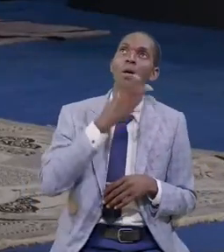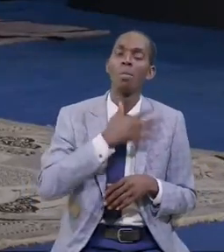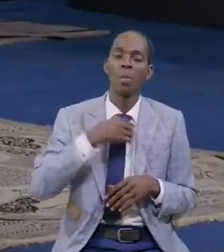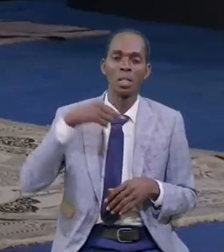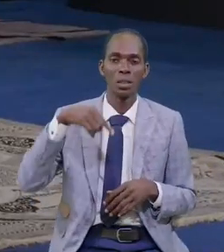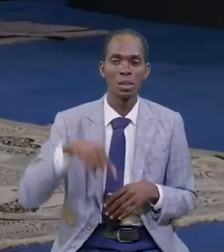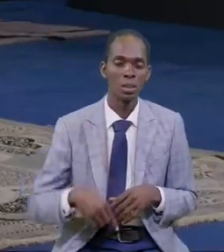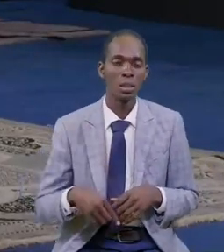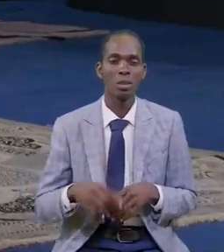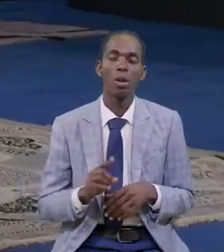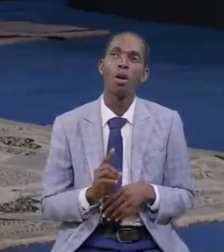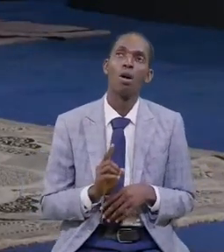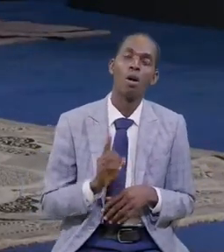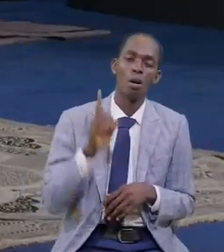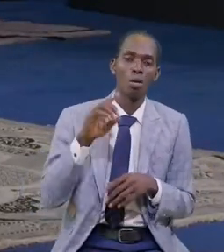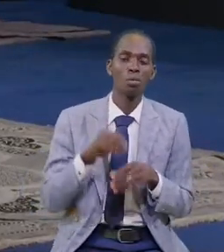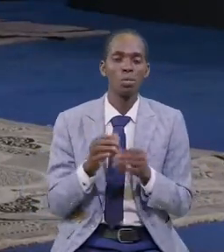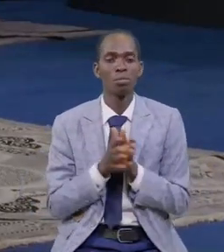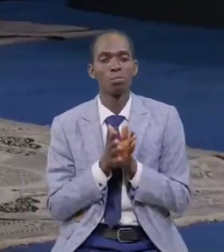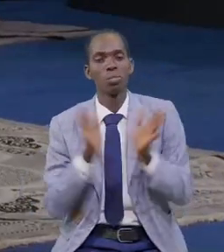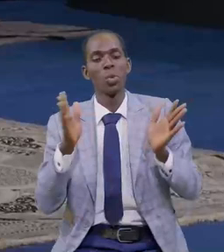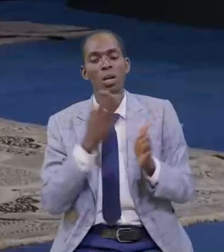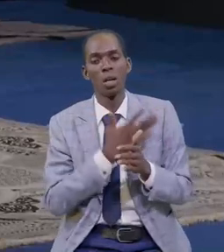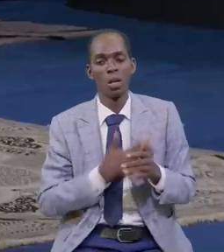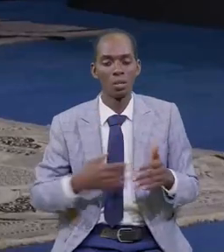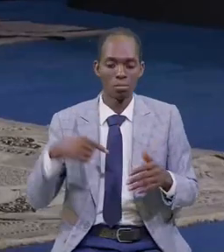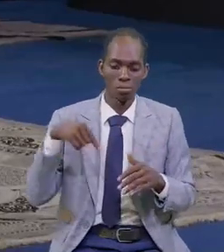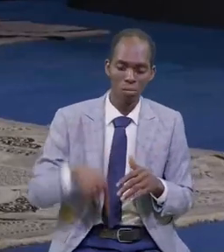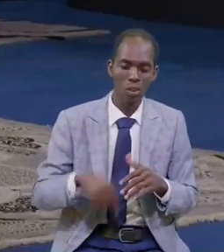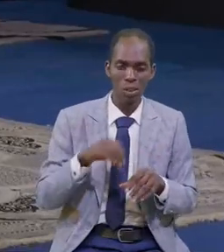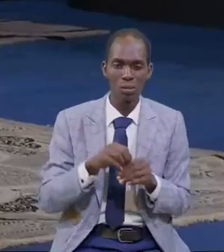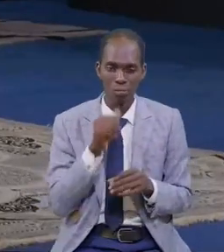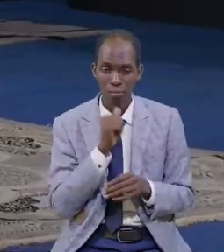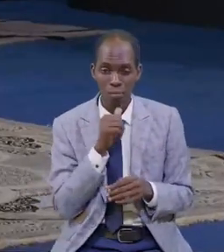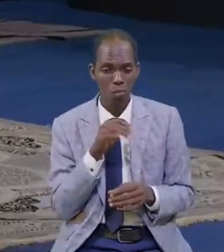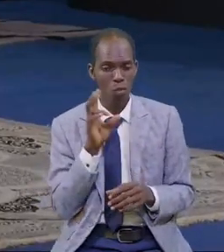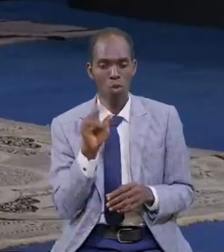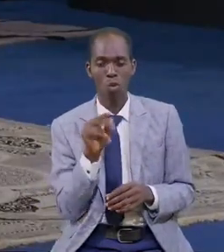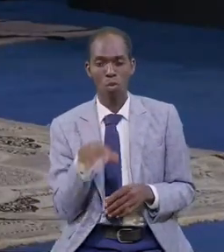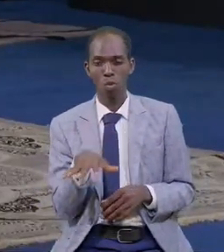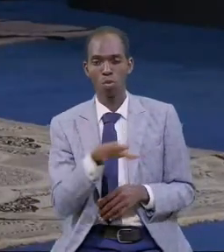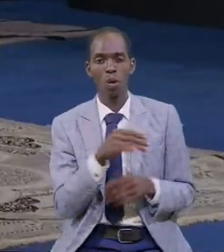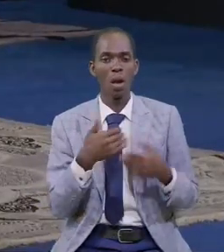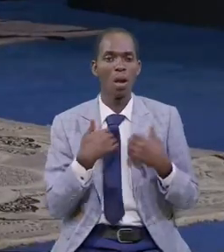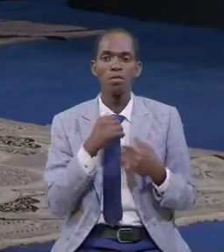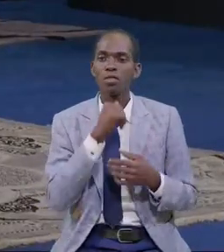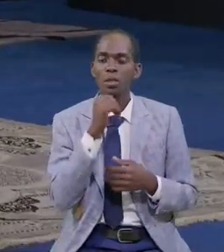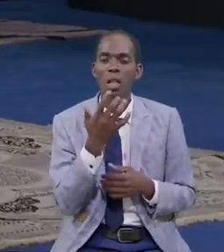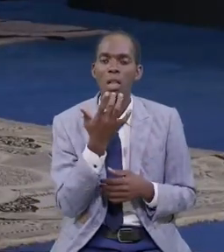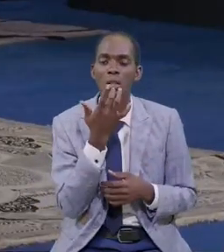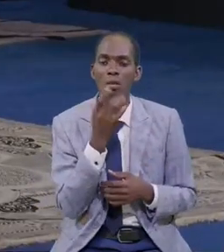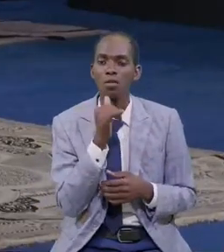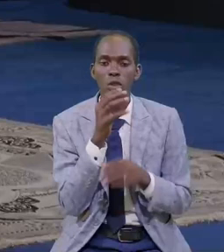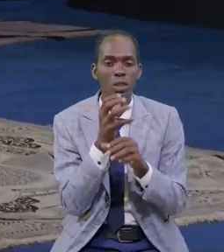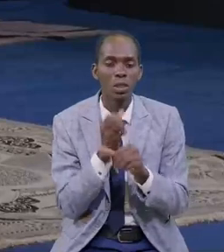coup de la semaine en haut en public en bas en privé ces gens-là n'ont pas goûté le